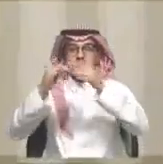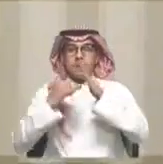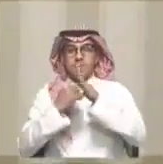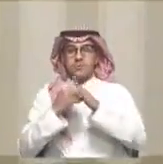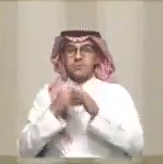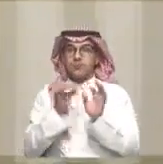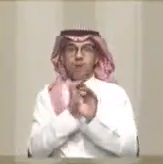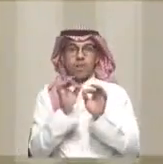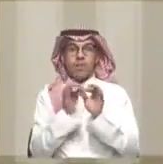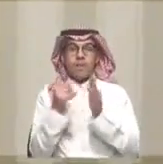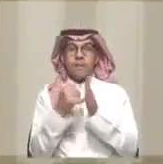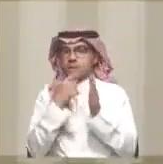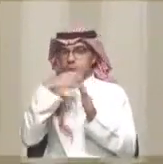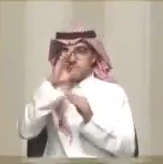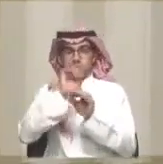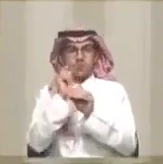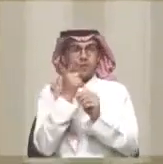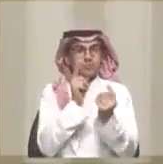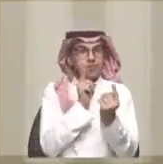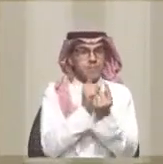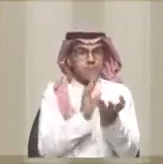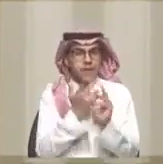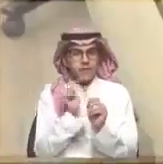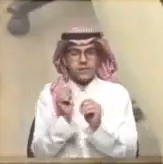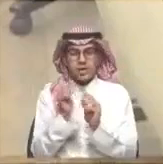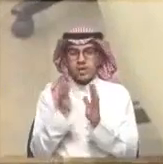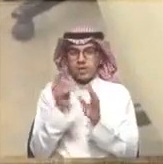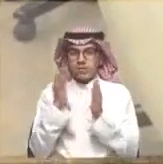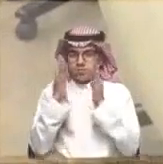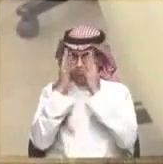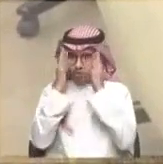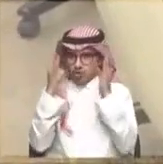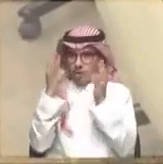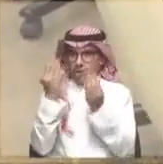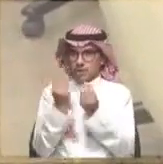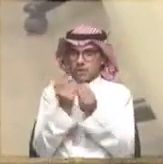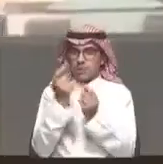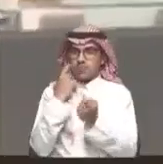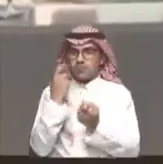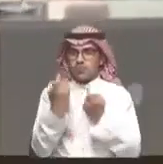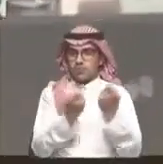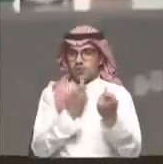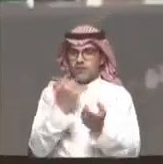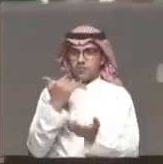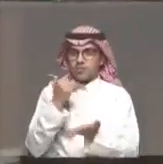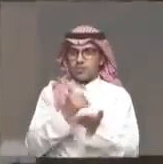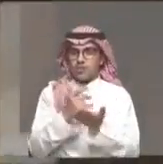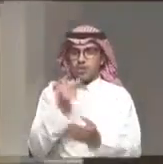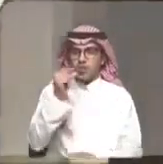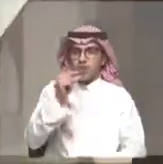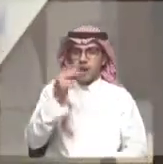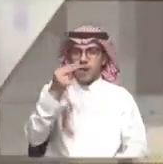قام بها للمركز استقبله خلالها معالي المستشار في الديوان الملكي المشرف العام على المركز الدكتور عبد الله